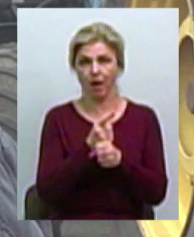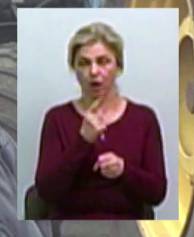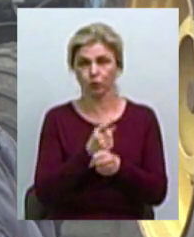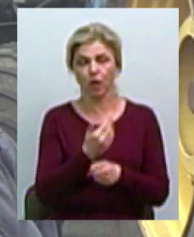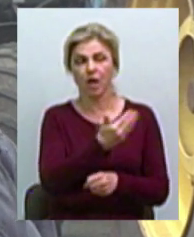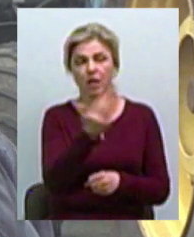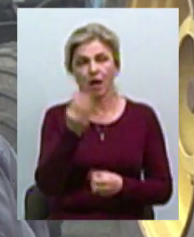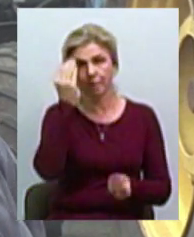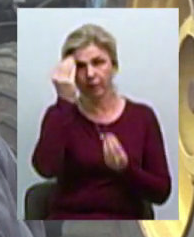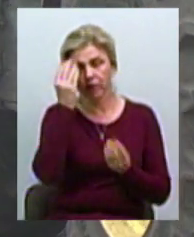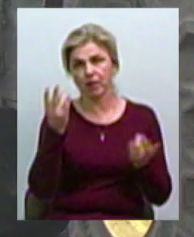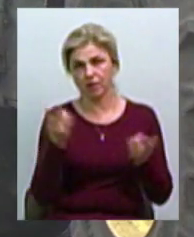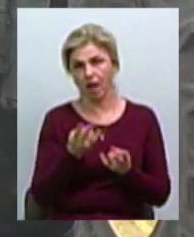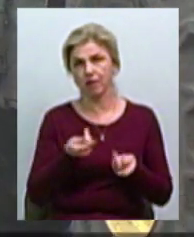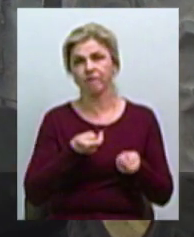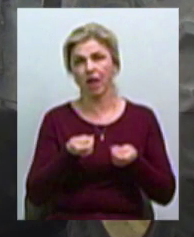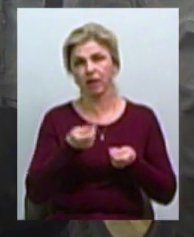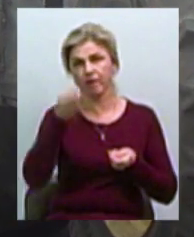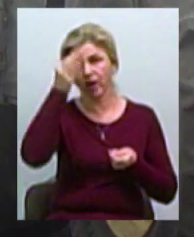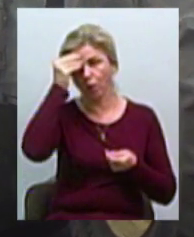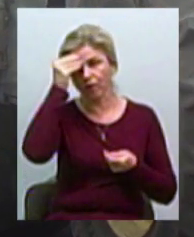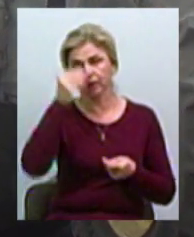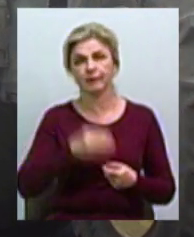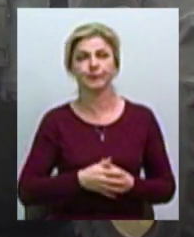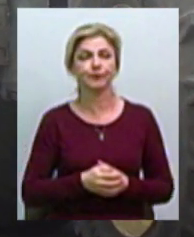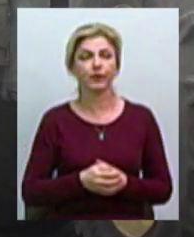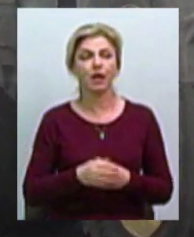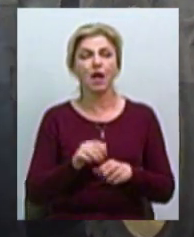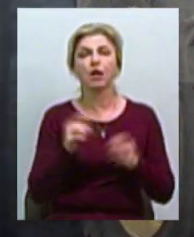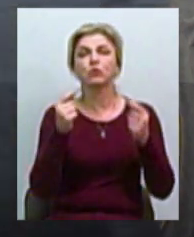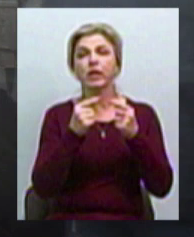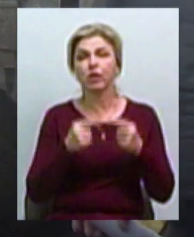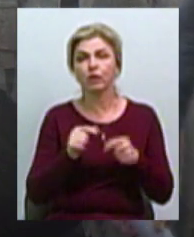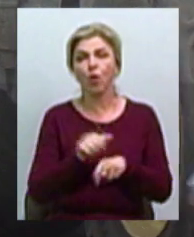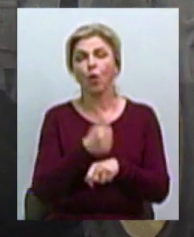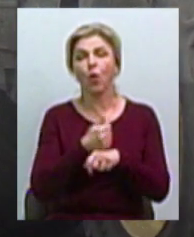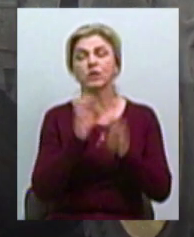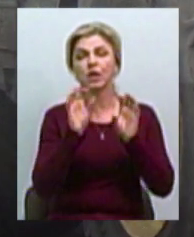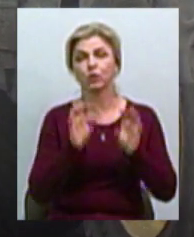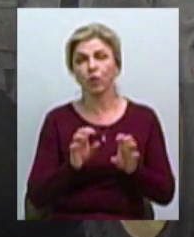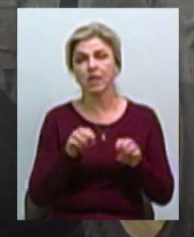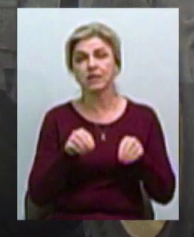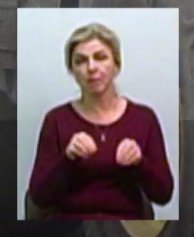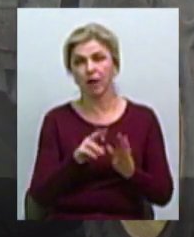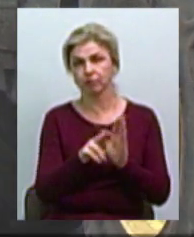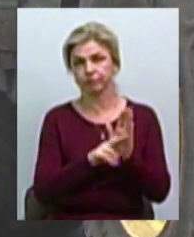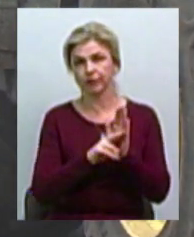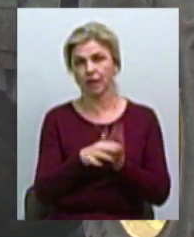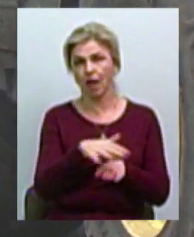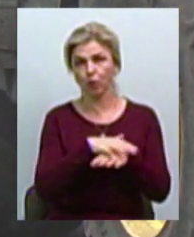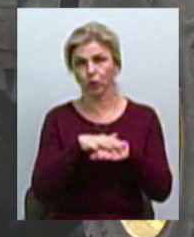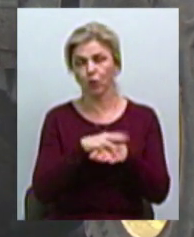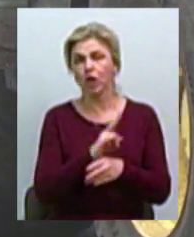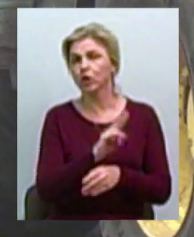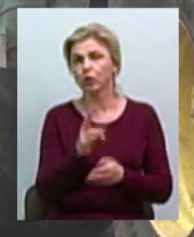думку владі варто врахувати. Согласно Конституції, згідно Конституції, земля належить народу, і ніхто не має